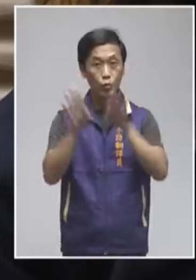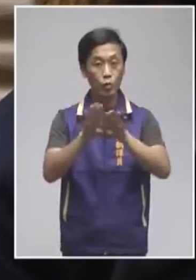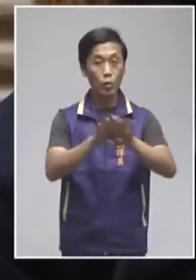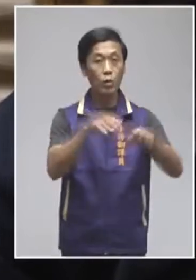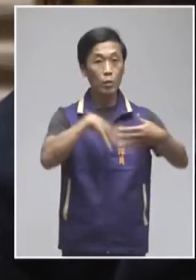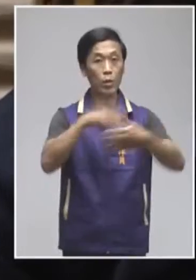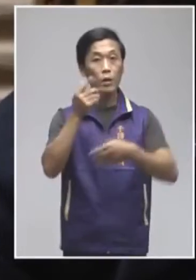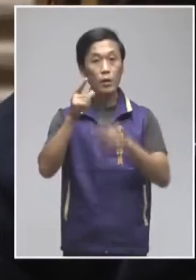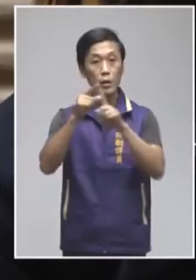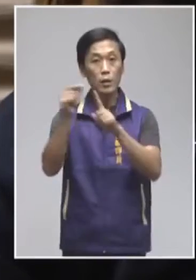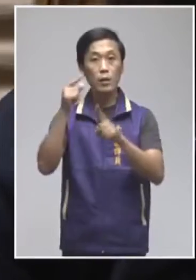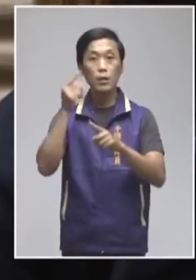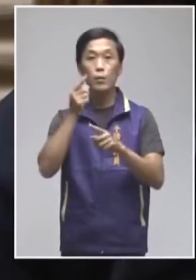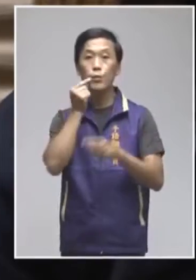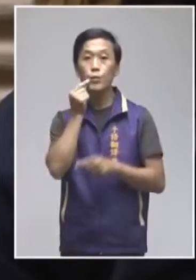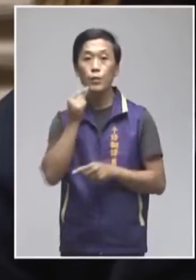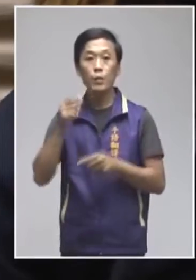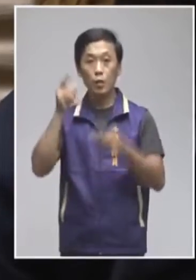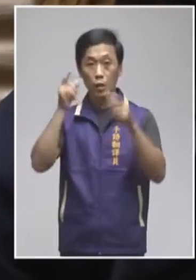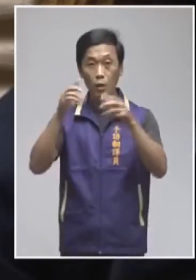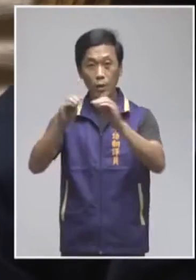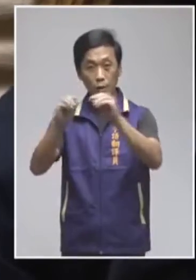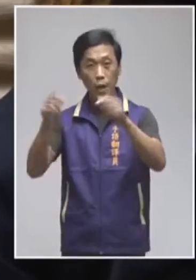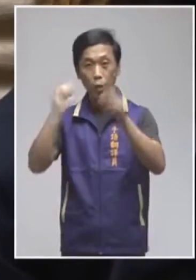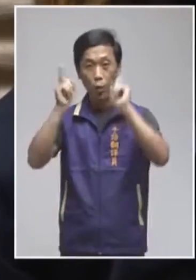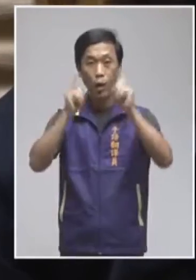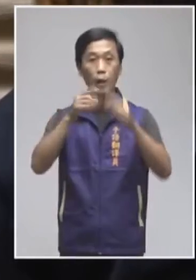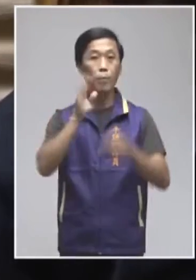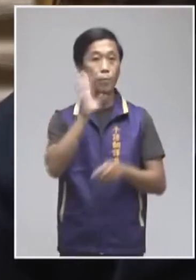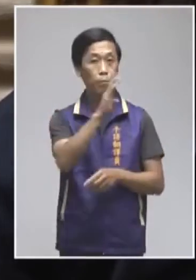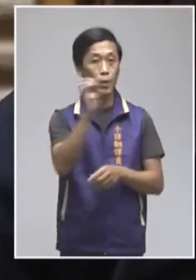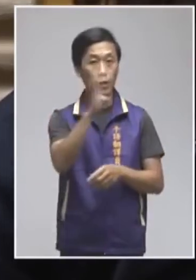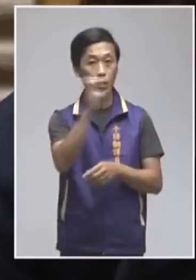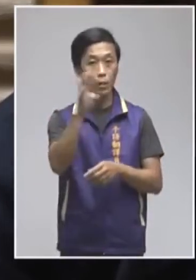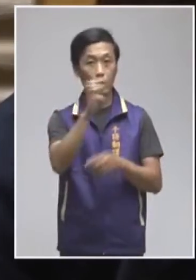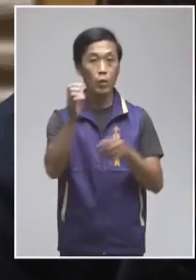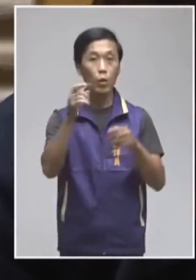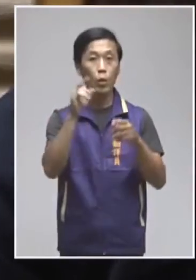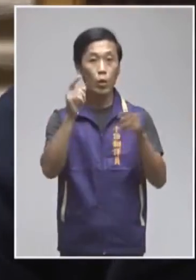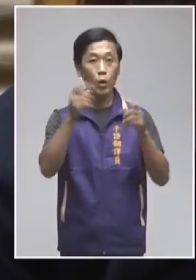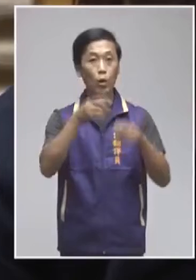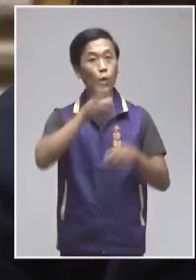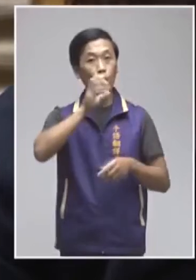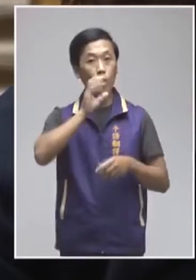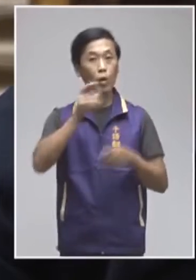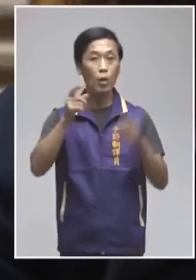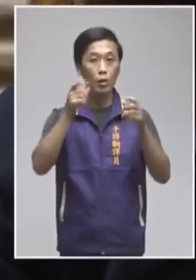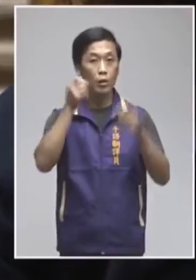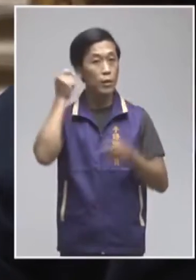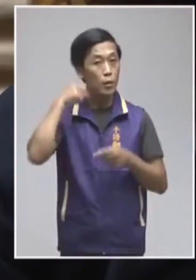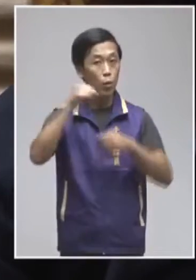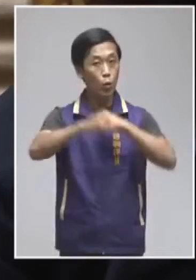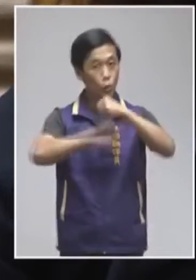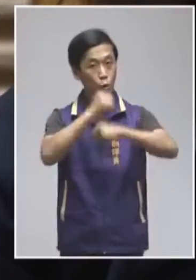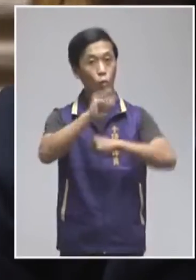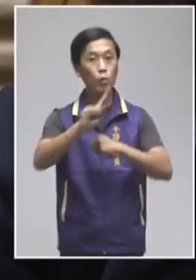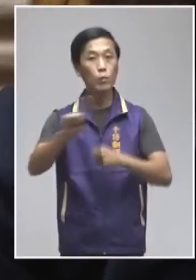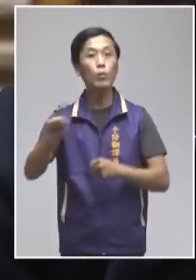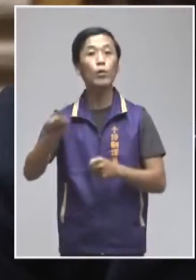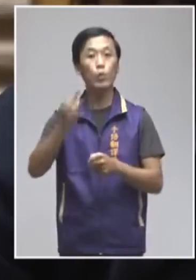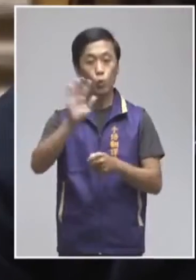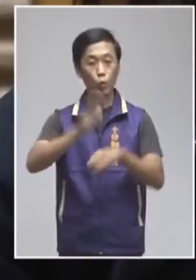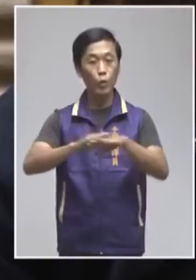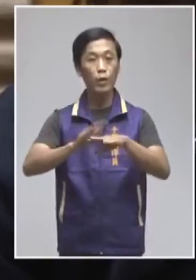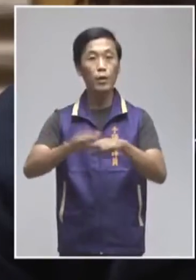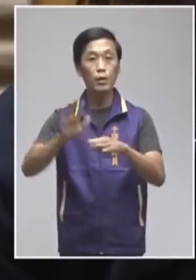括旗津黑沙玩艺节、啤酒嘉年华，相信大家今天也都已经知道了，我们邀请到我们的国民节虎扑